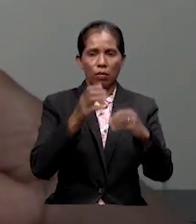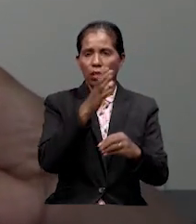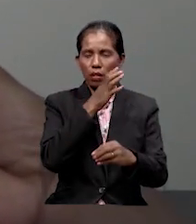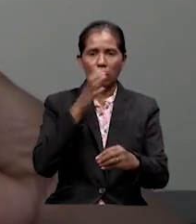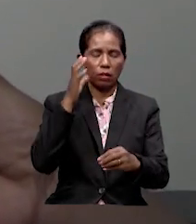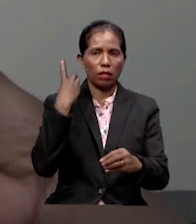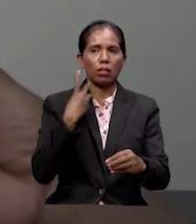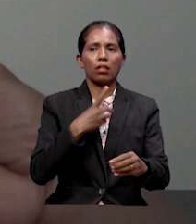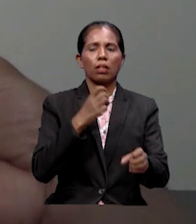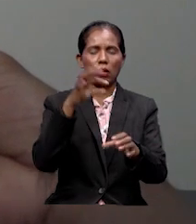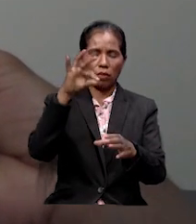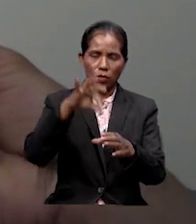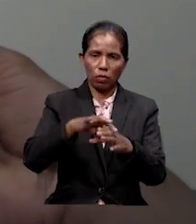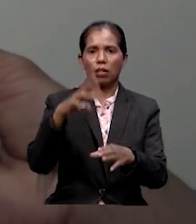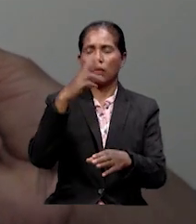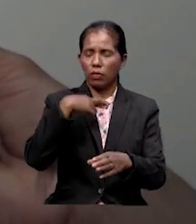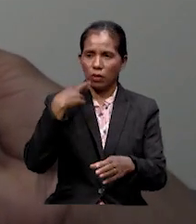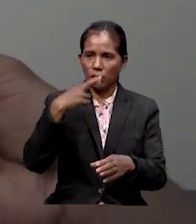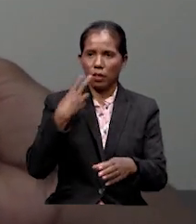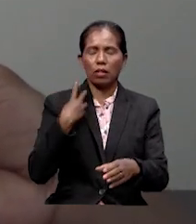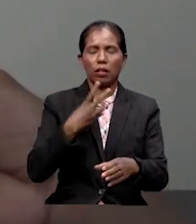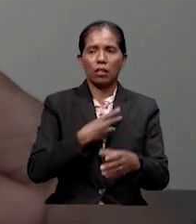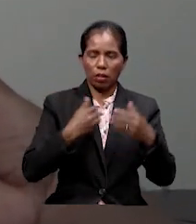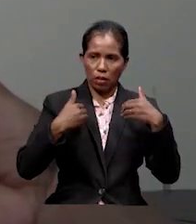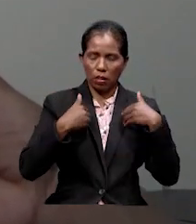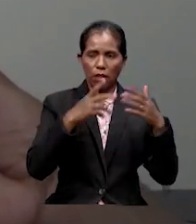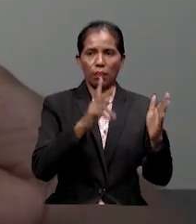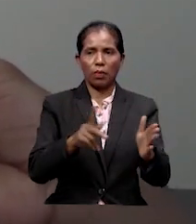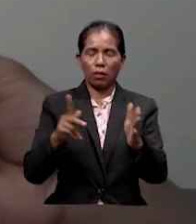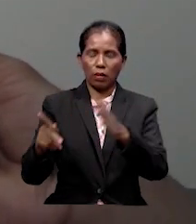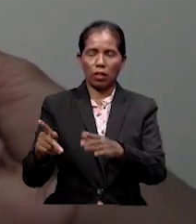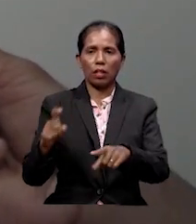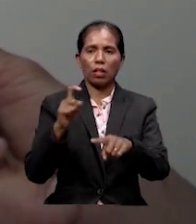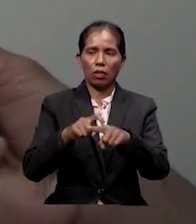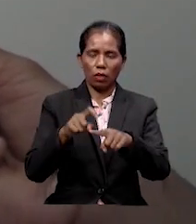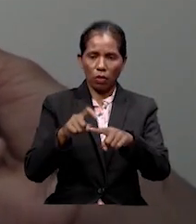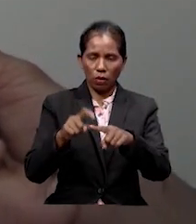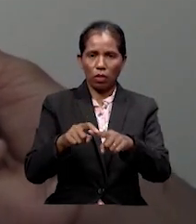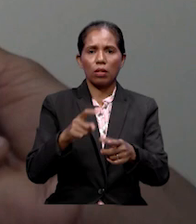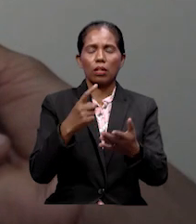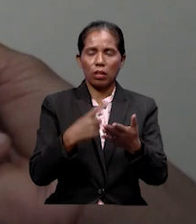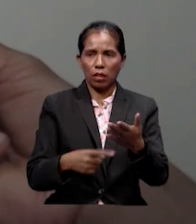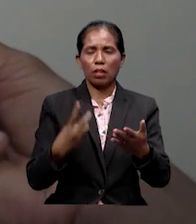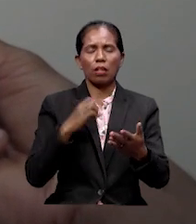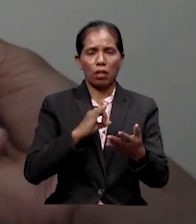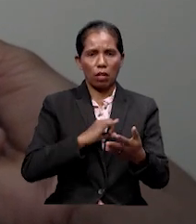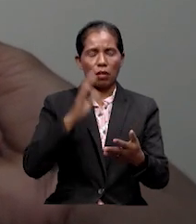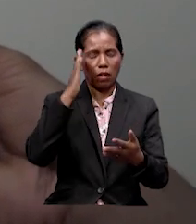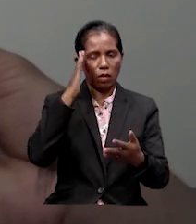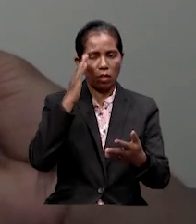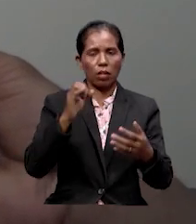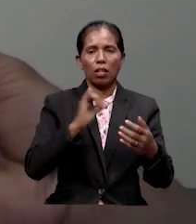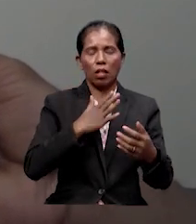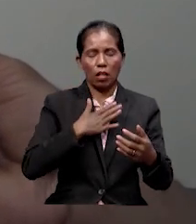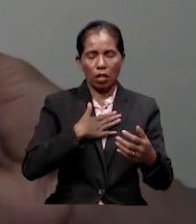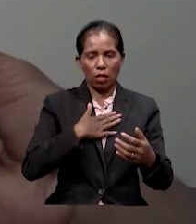kita kuliah halo natar, nita iha planu, koto buat sari-sarni. Hau hanoi kataki hau ni mandatu tinan